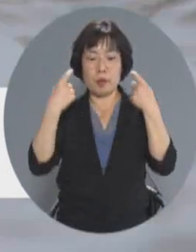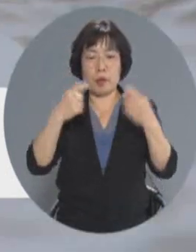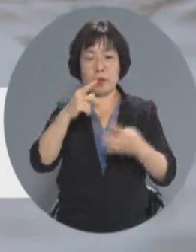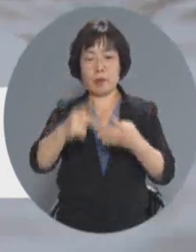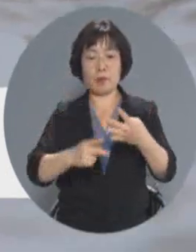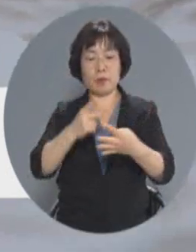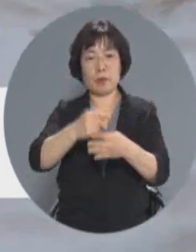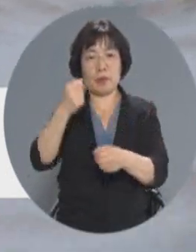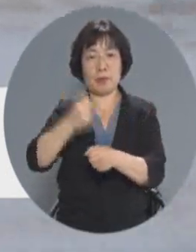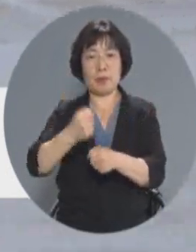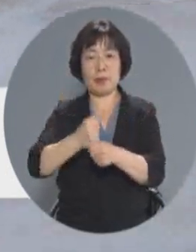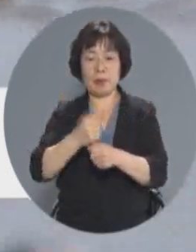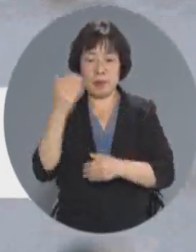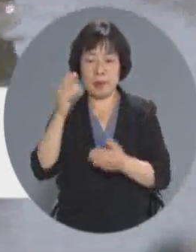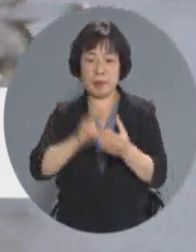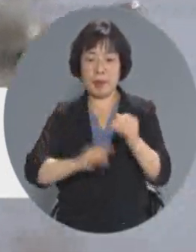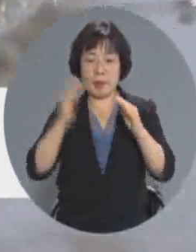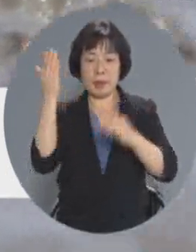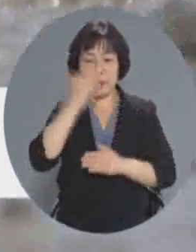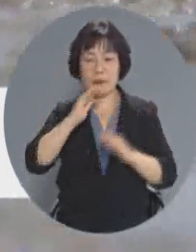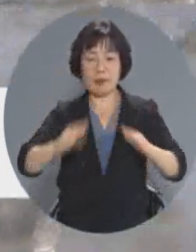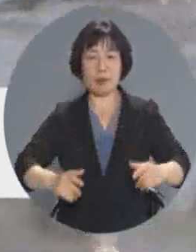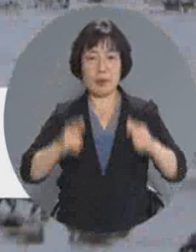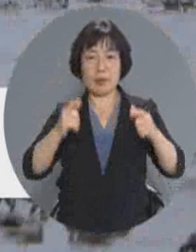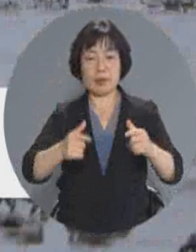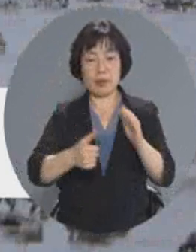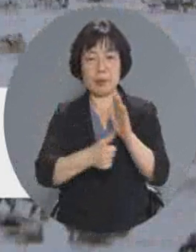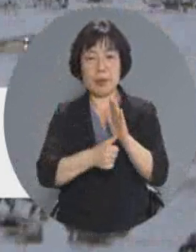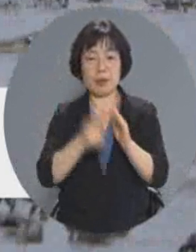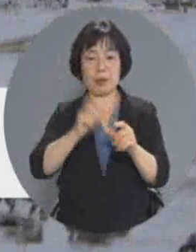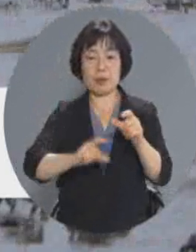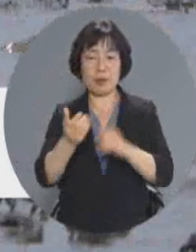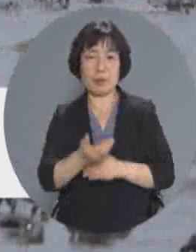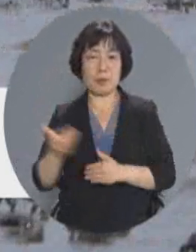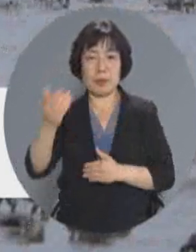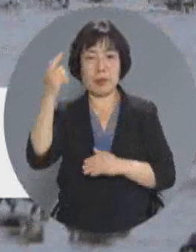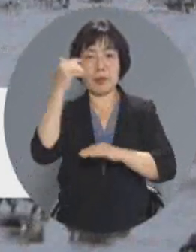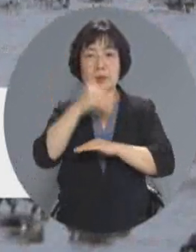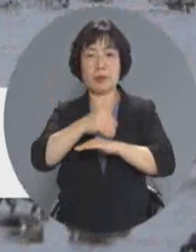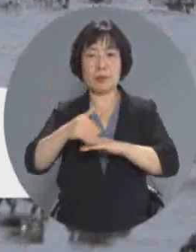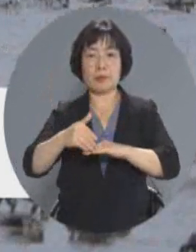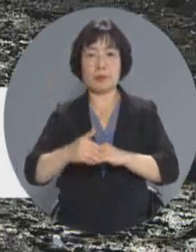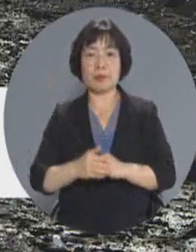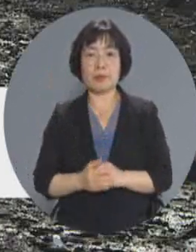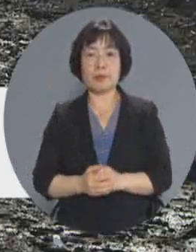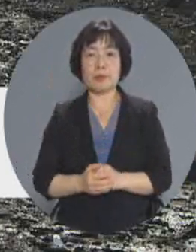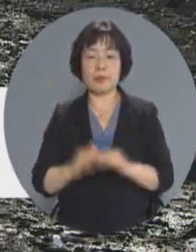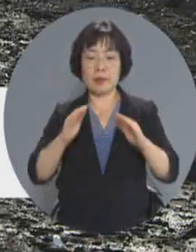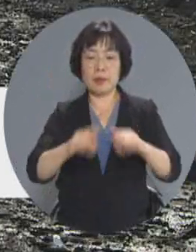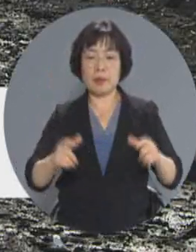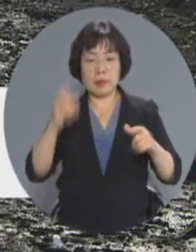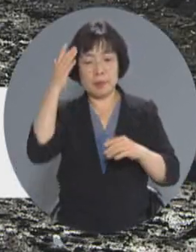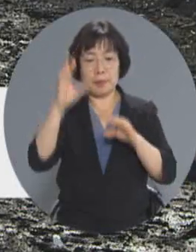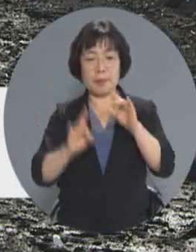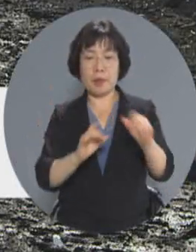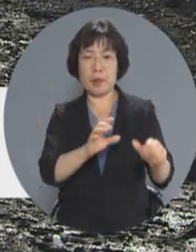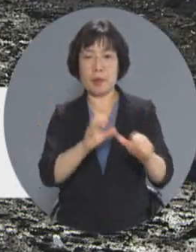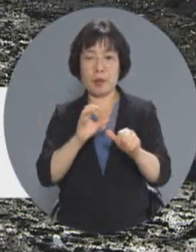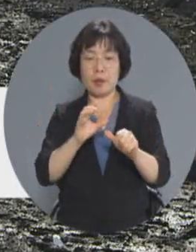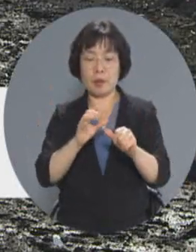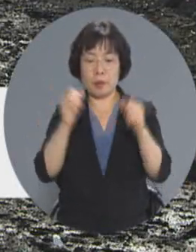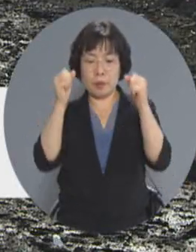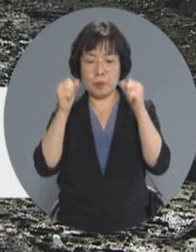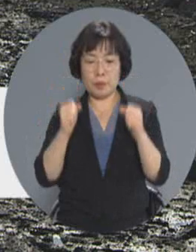관광상품으로 판매해 청정 전남의 인지도를 강화해 나가기로 했습니다. 전라남도는 전남의 갯벌을 활용한